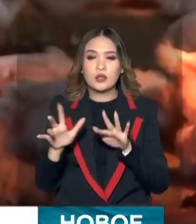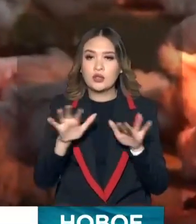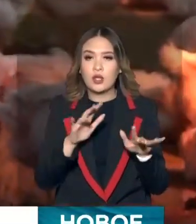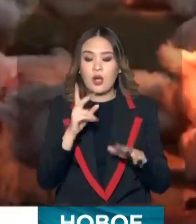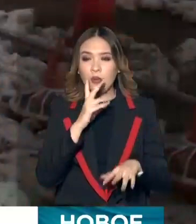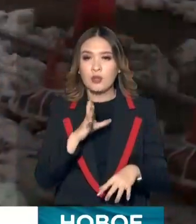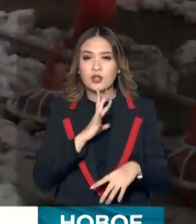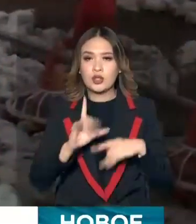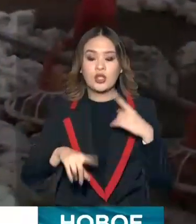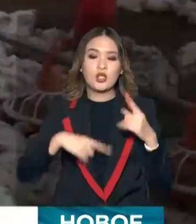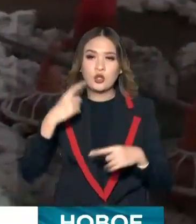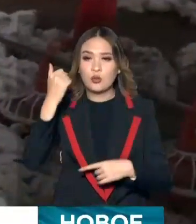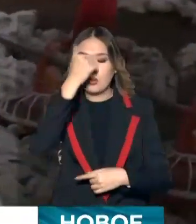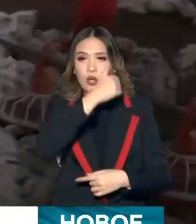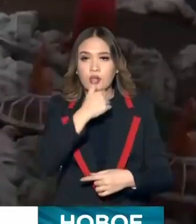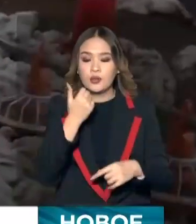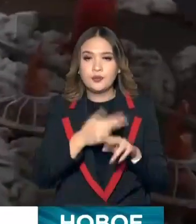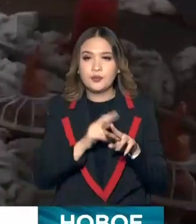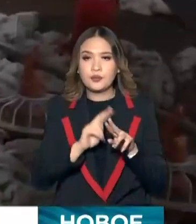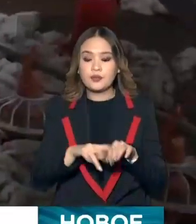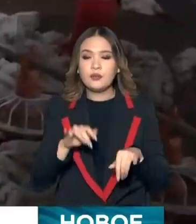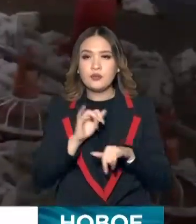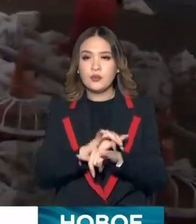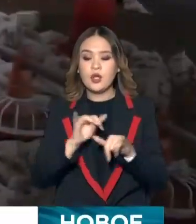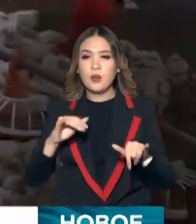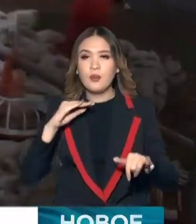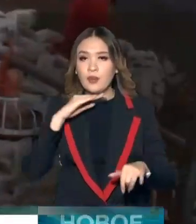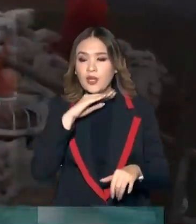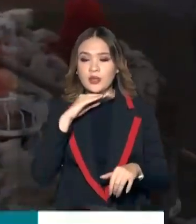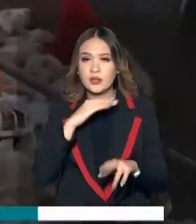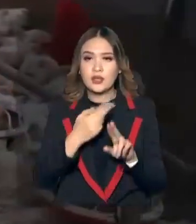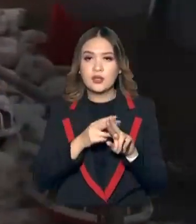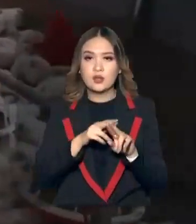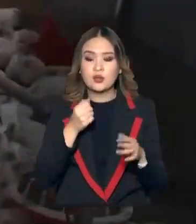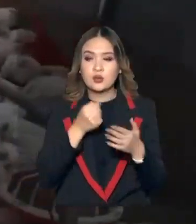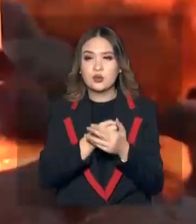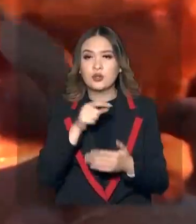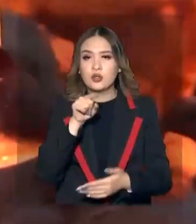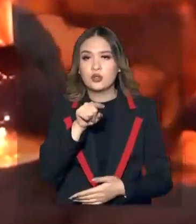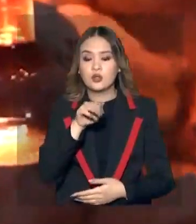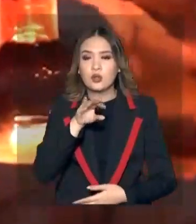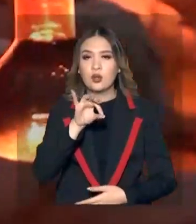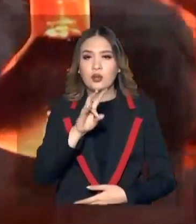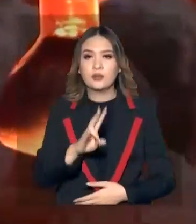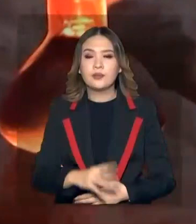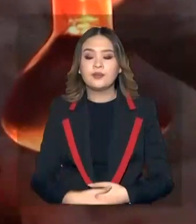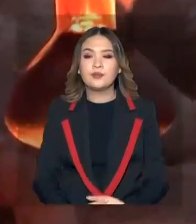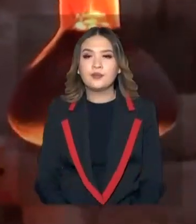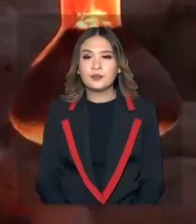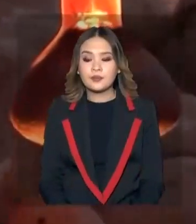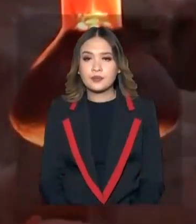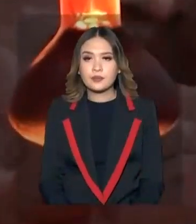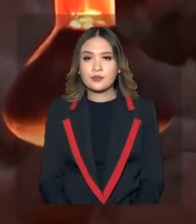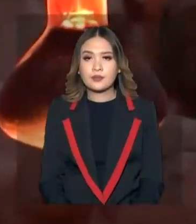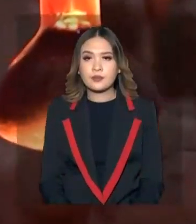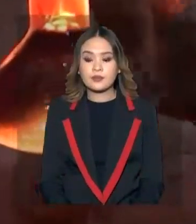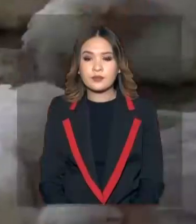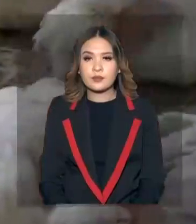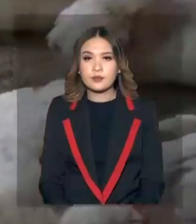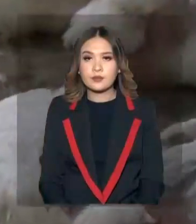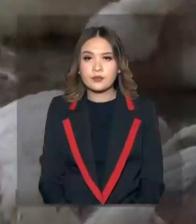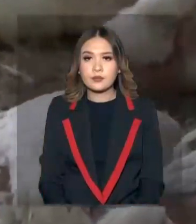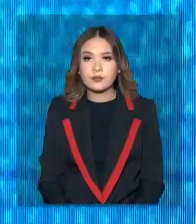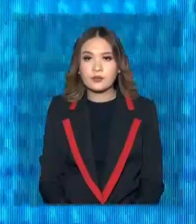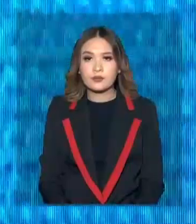намерены уже в следующем году довести объемы производства мяса до 1000 тонн. Алия Магомбетова, Руслан Мухамедьяров. Новое